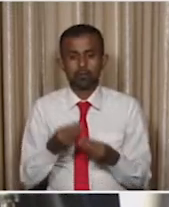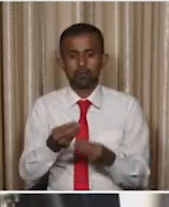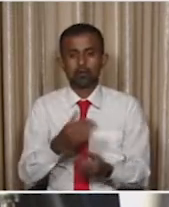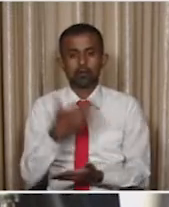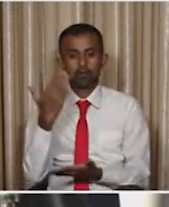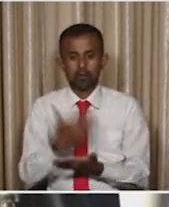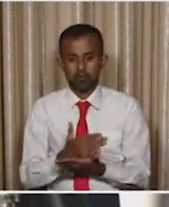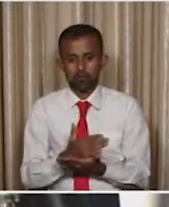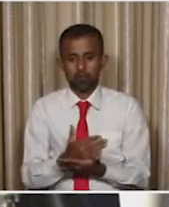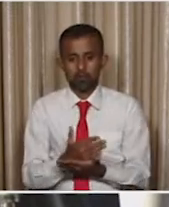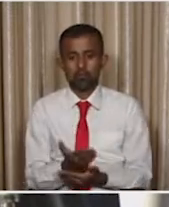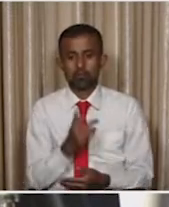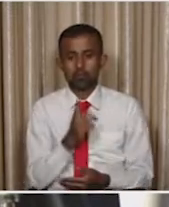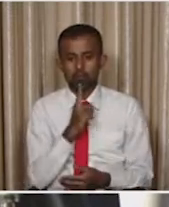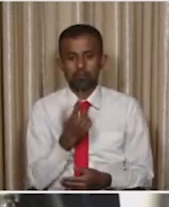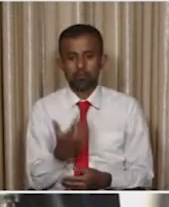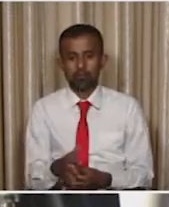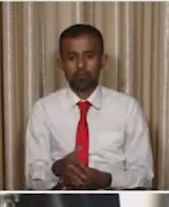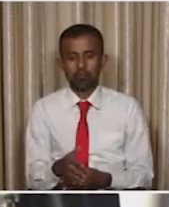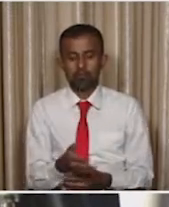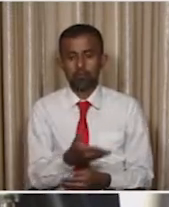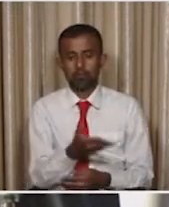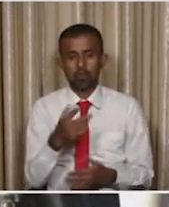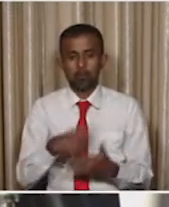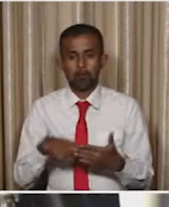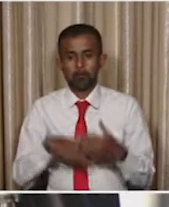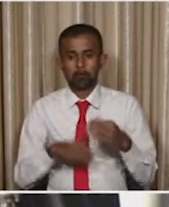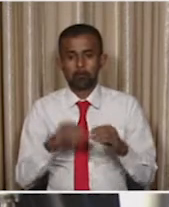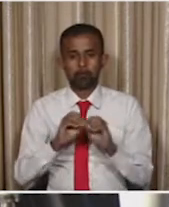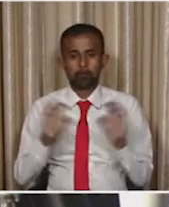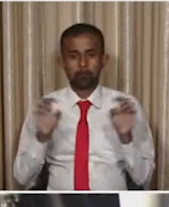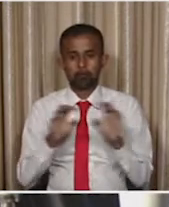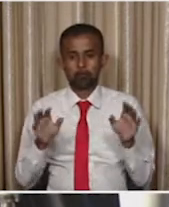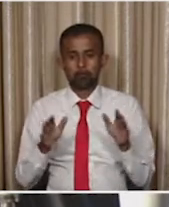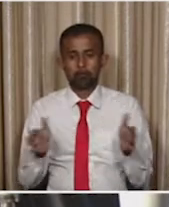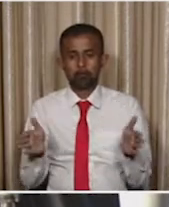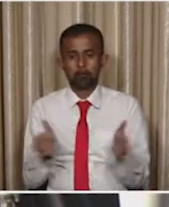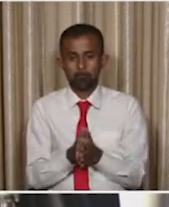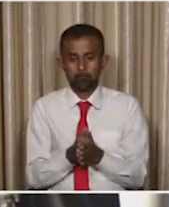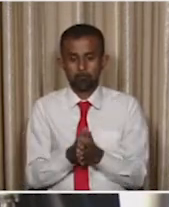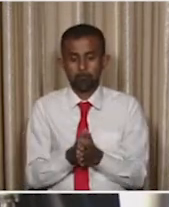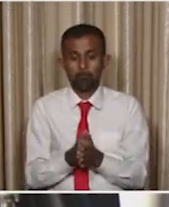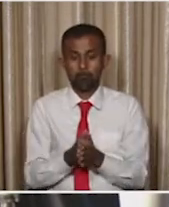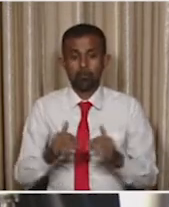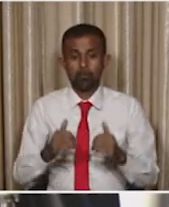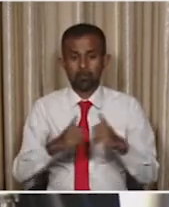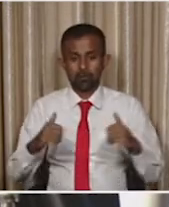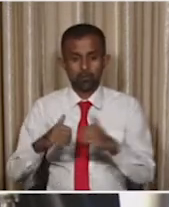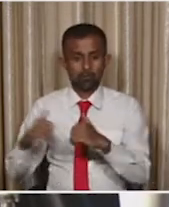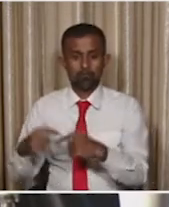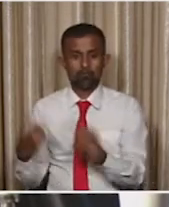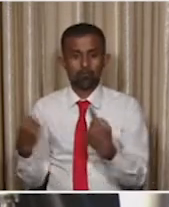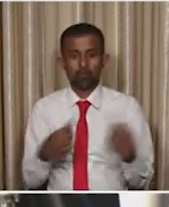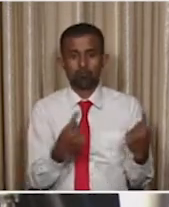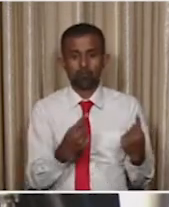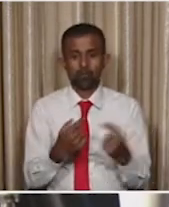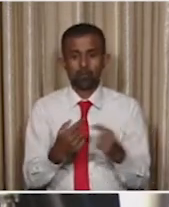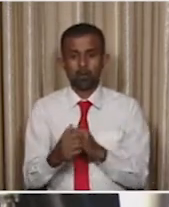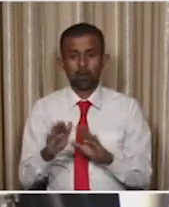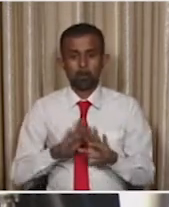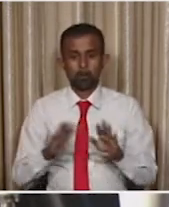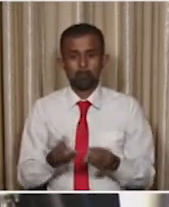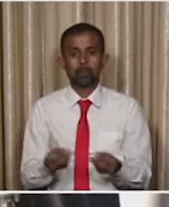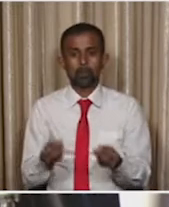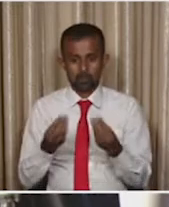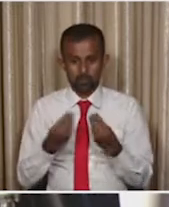வழங்கி இருந்தோம் உங்களுடைய தேர்தல் விஞ்ஞாபனத்திலே ஒற்றையாட்சி முறைமையை நீக்கி ஒரு சமஸ்டி அரசியலமைப்பை கொண்டு வருவோம் என்கின்ற ஒரு அறிவித்தலை நீங்கள் வெளியிட வேண்டும் என்று நாங்கள்